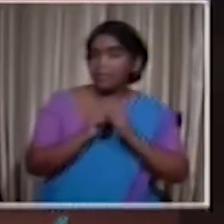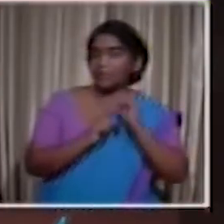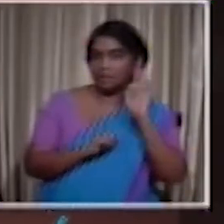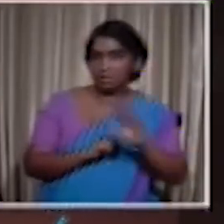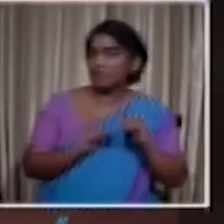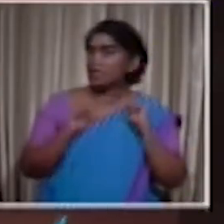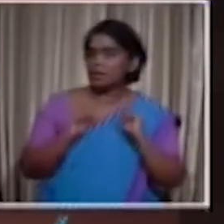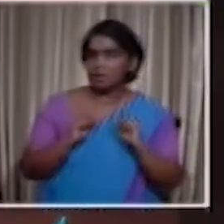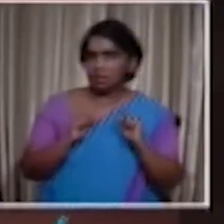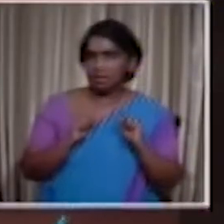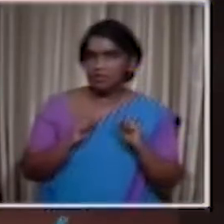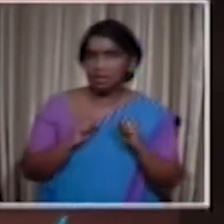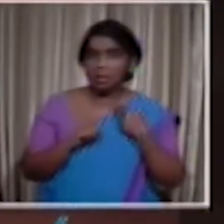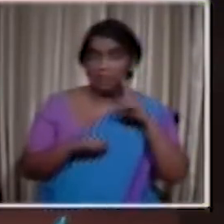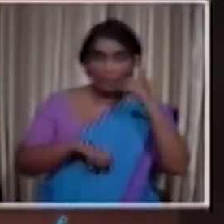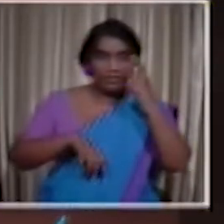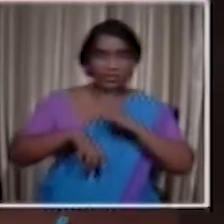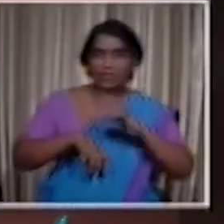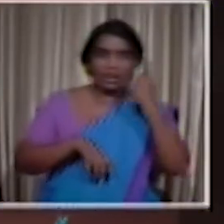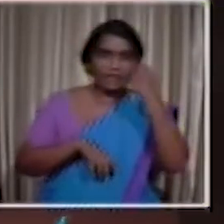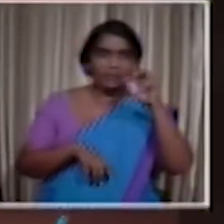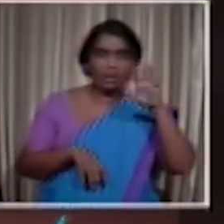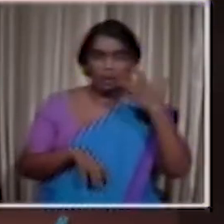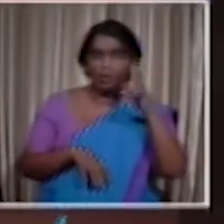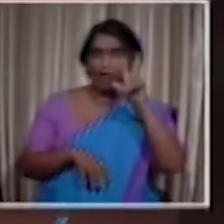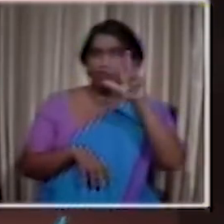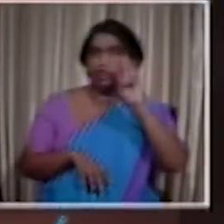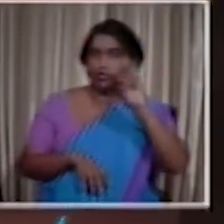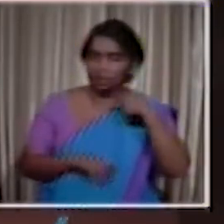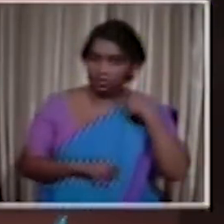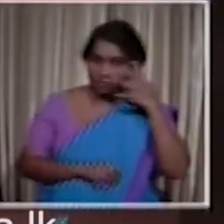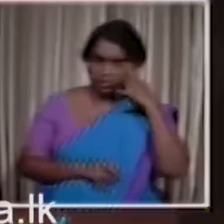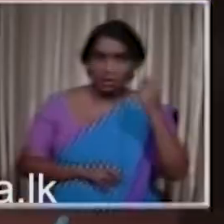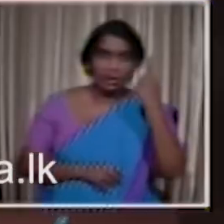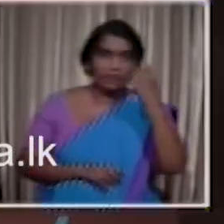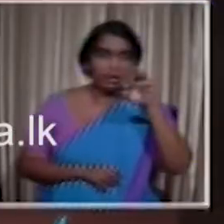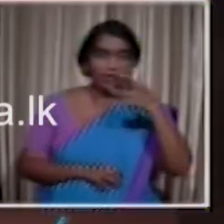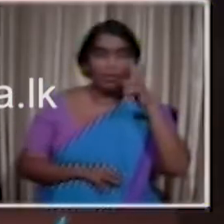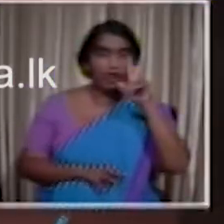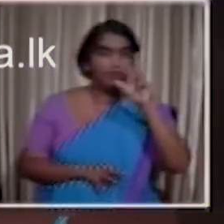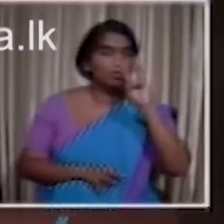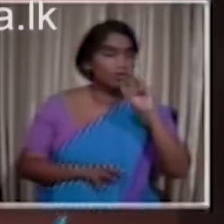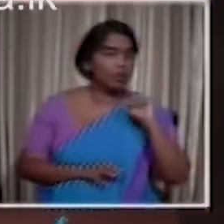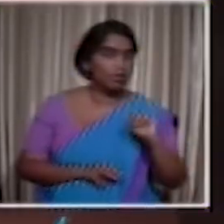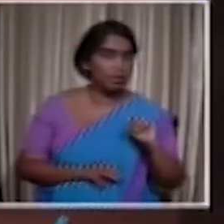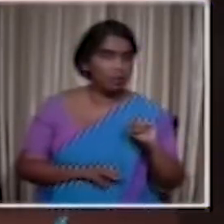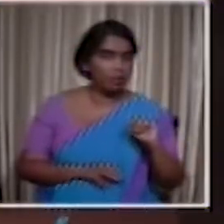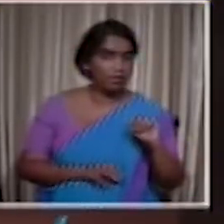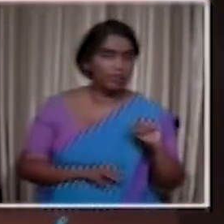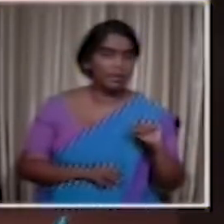මොකද මේක පළමුව තව 1973 අපිට මතකයි. 1973 ඉඳන් මොකක් සිද්ධ වුණේ?